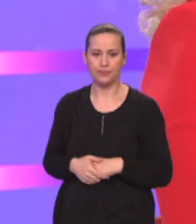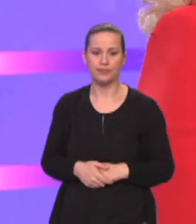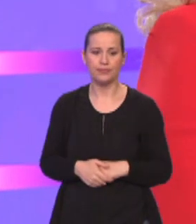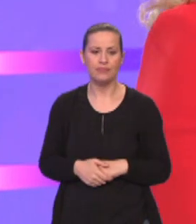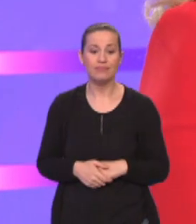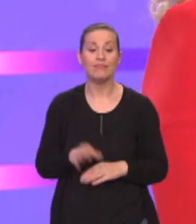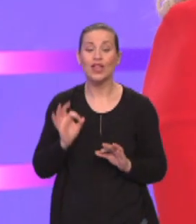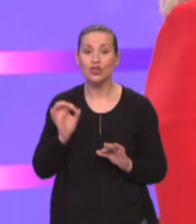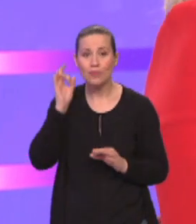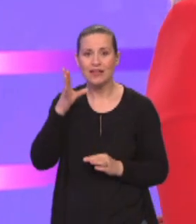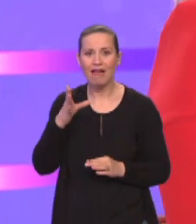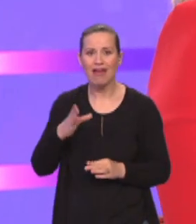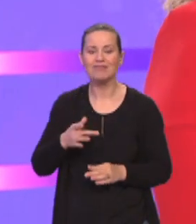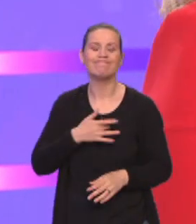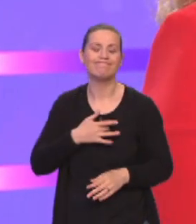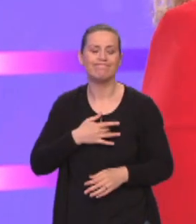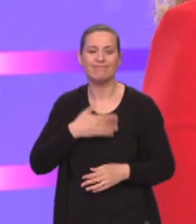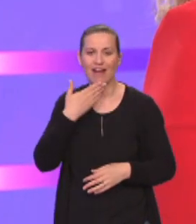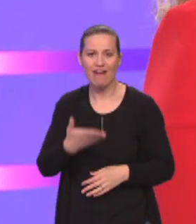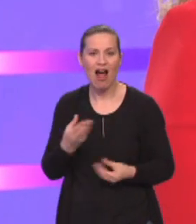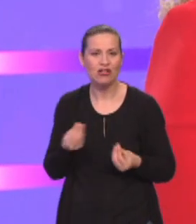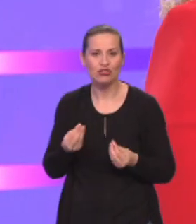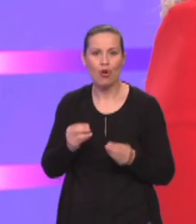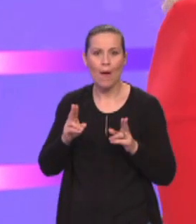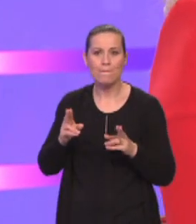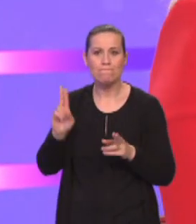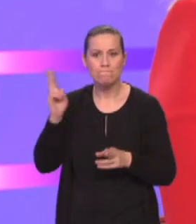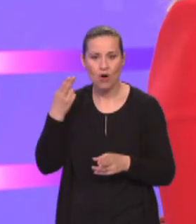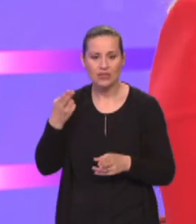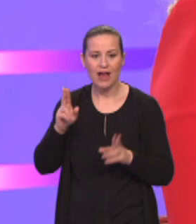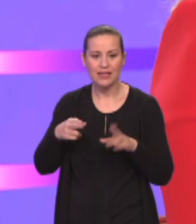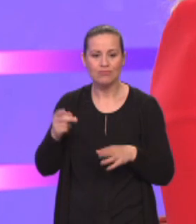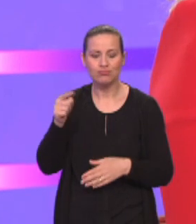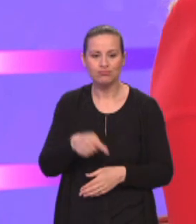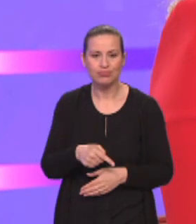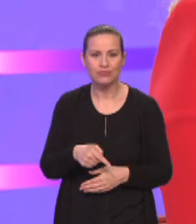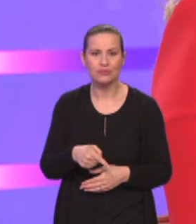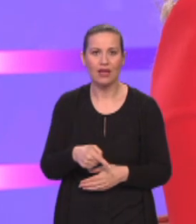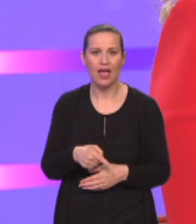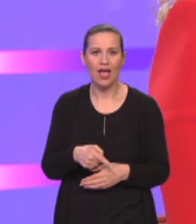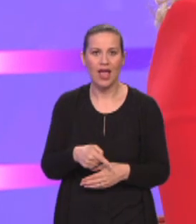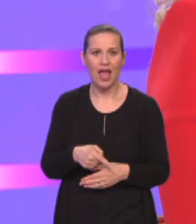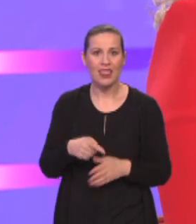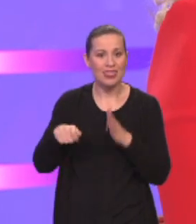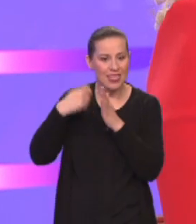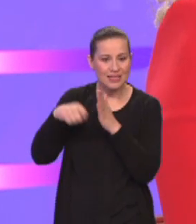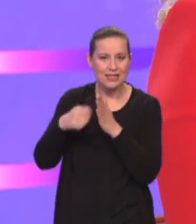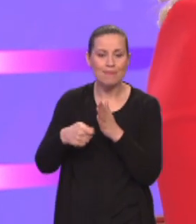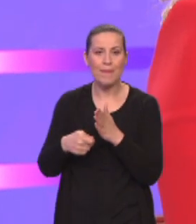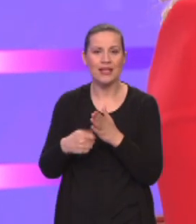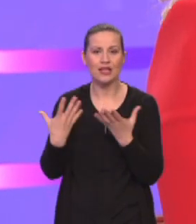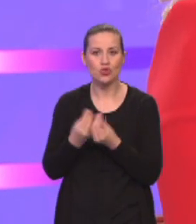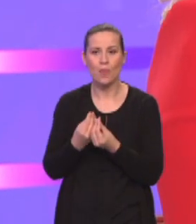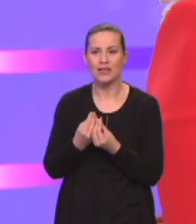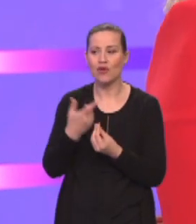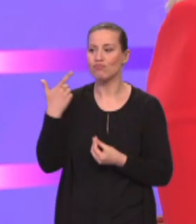i srdačno hvala što imam priliku, evo, nazočiti ovom snimanju sa ovim